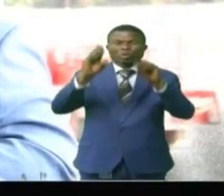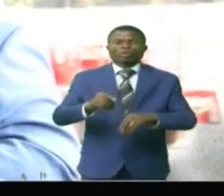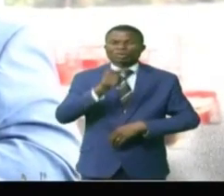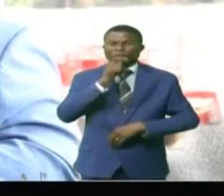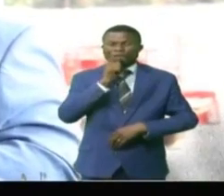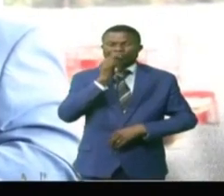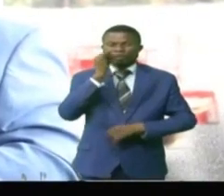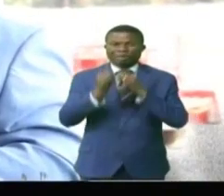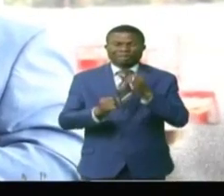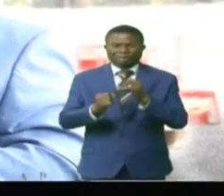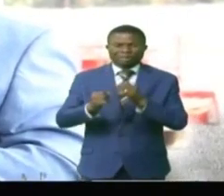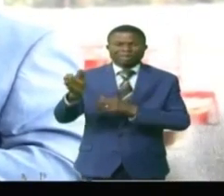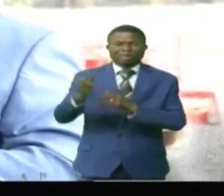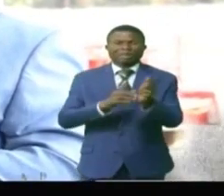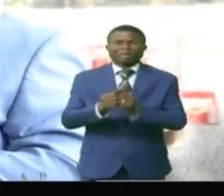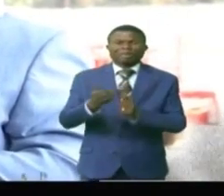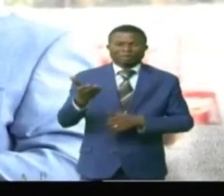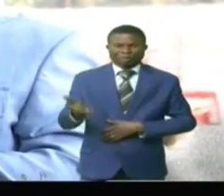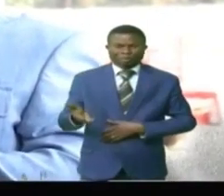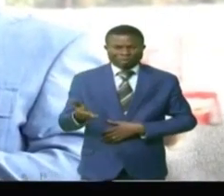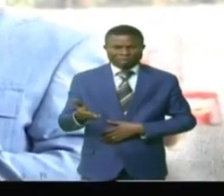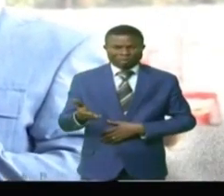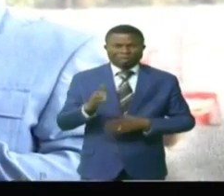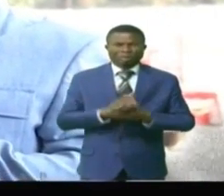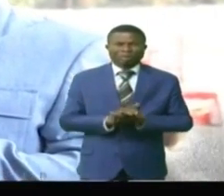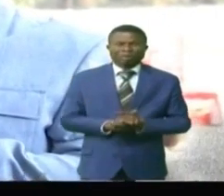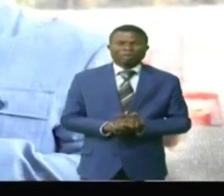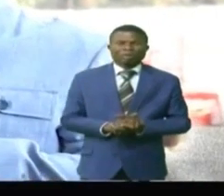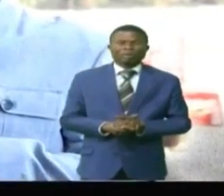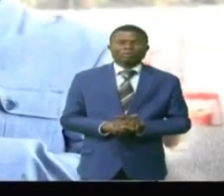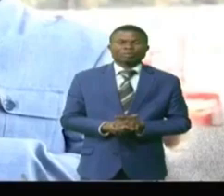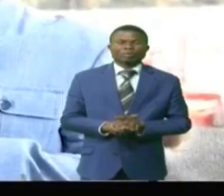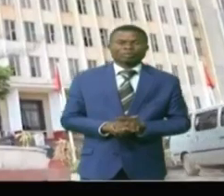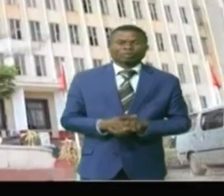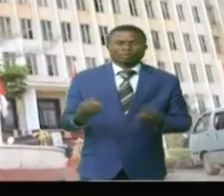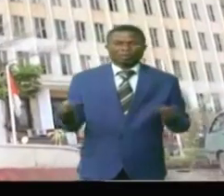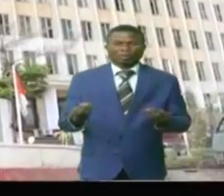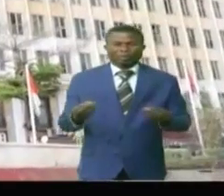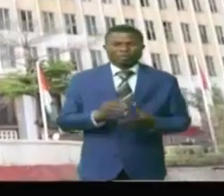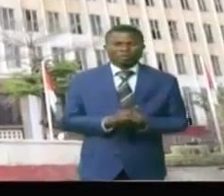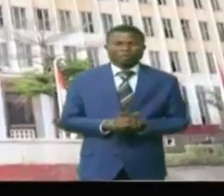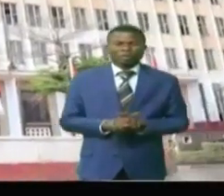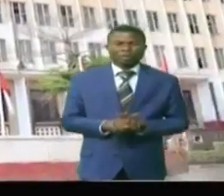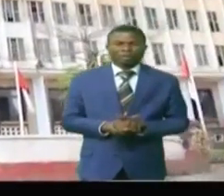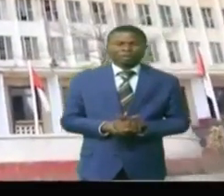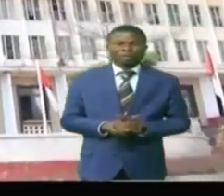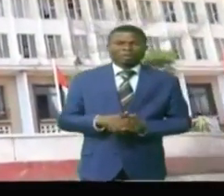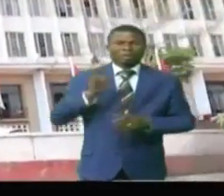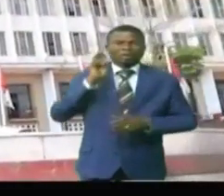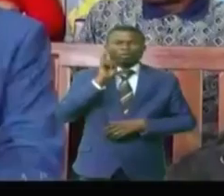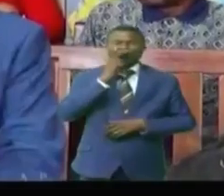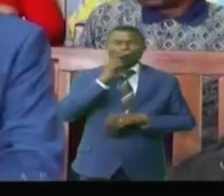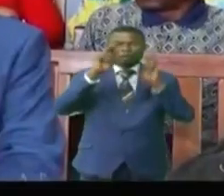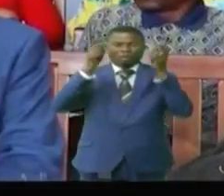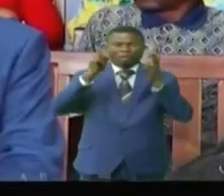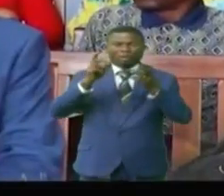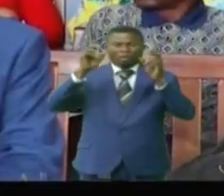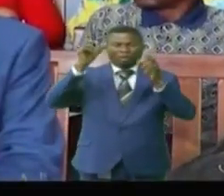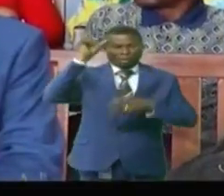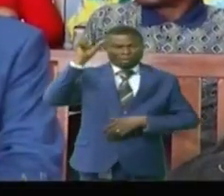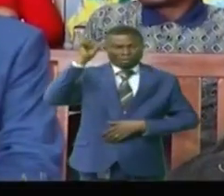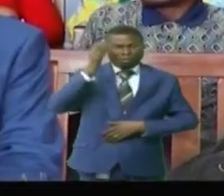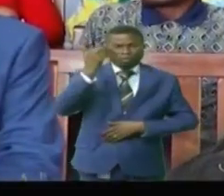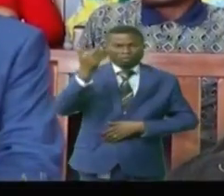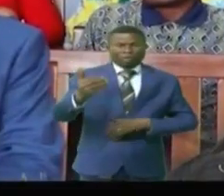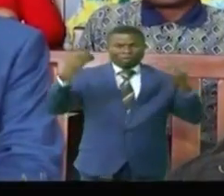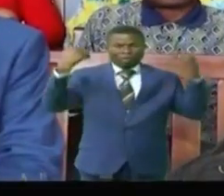ces jours, sans session qui a débuté en date. C'était à l'hôtel de ville de Lubumbashi, devant